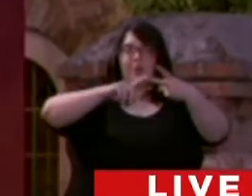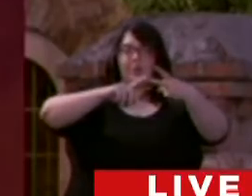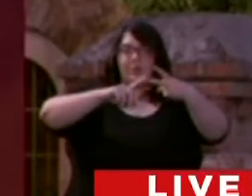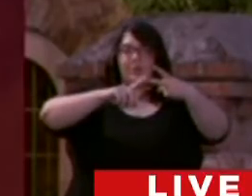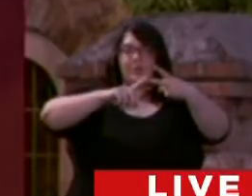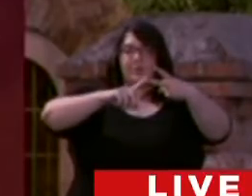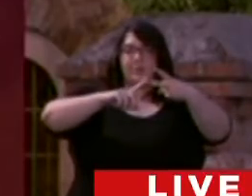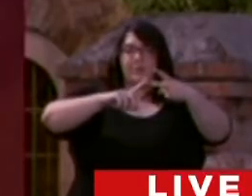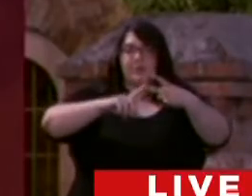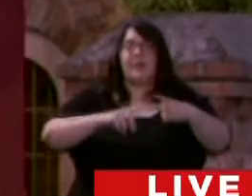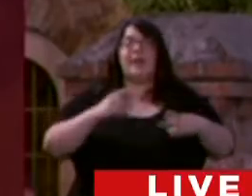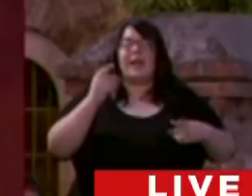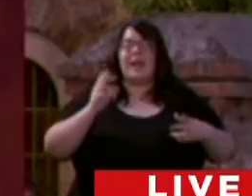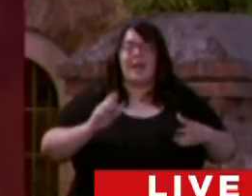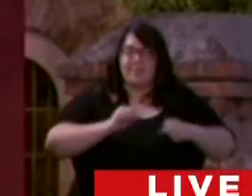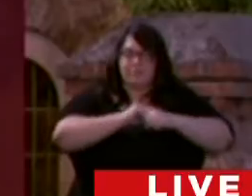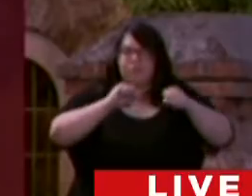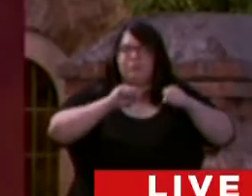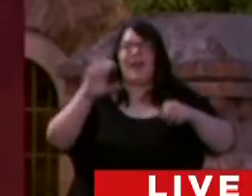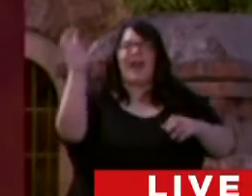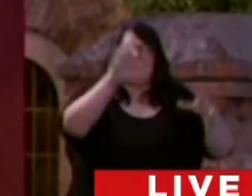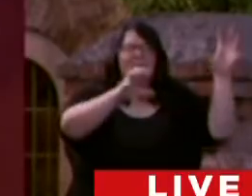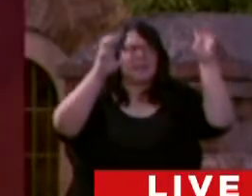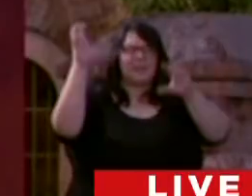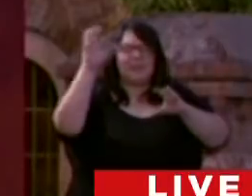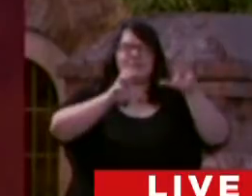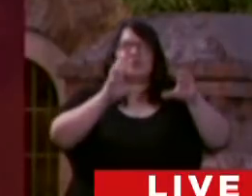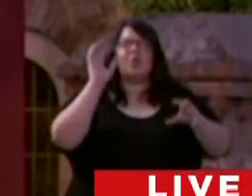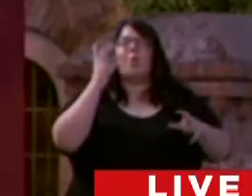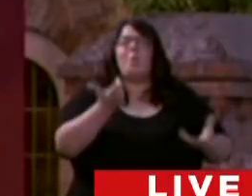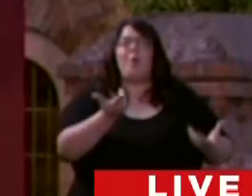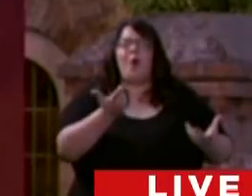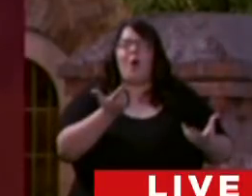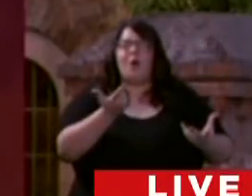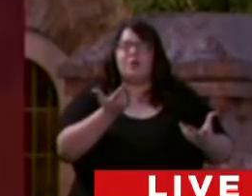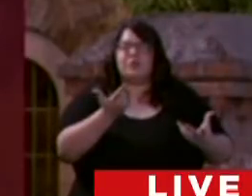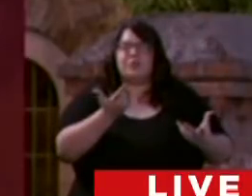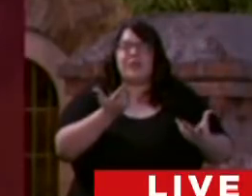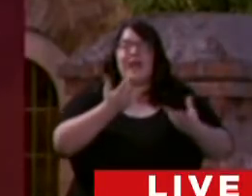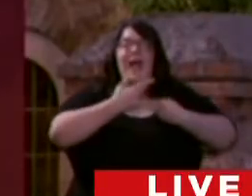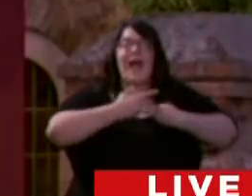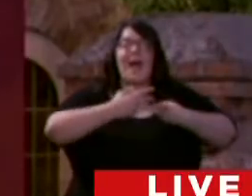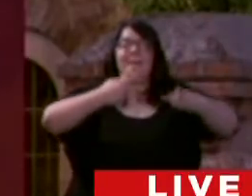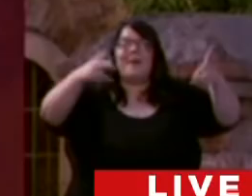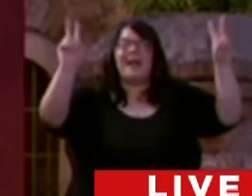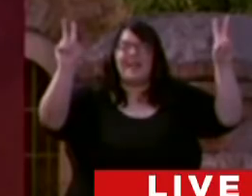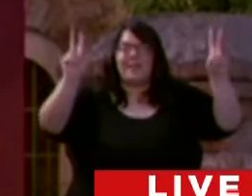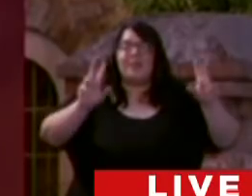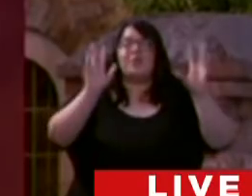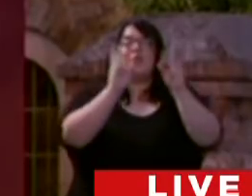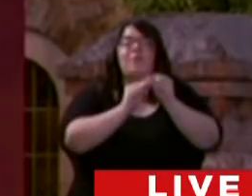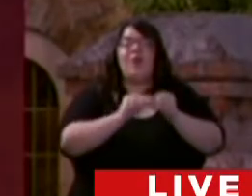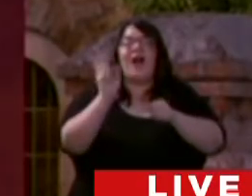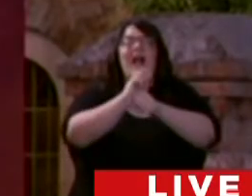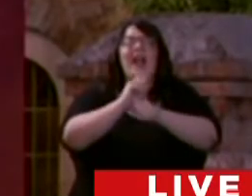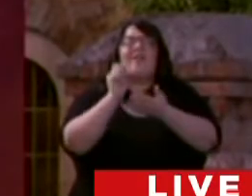έκρηξη επενδύσεων με την ουσιαστική απελευθέρωση της επιχειρηματικότητας από τα γρανάζια της